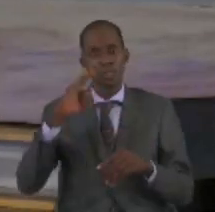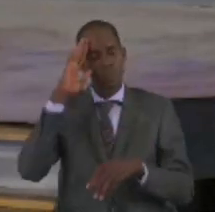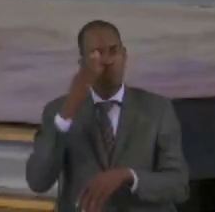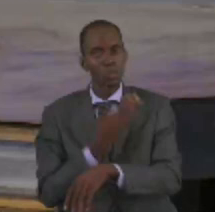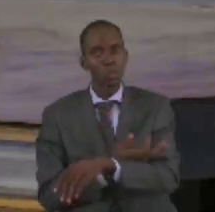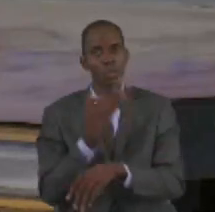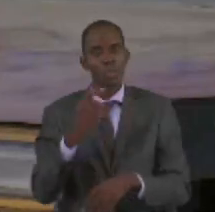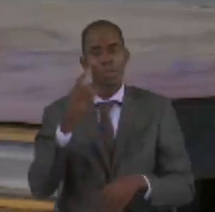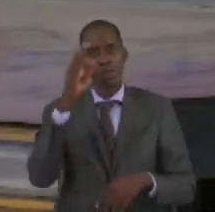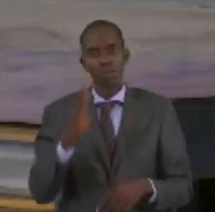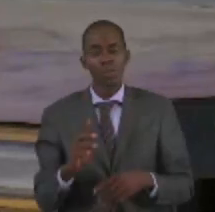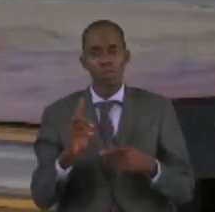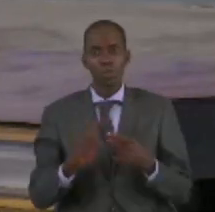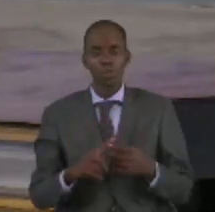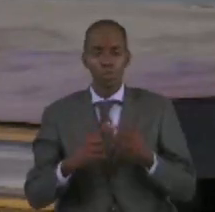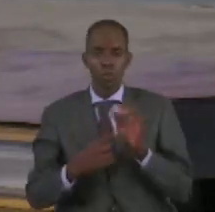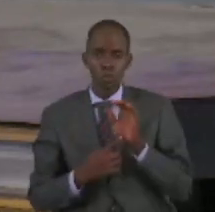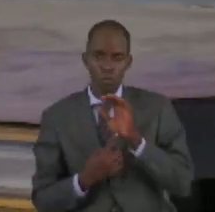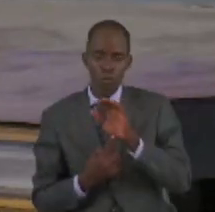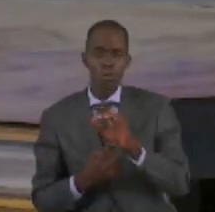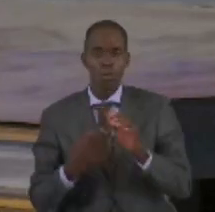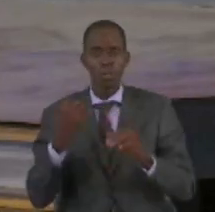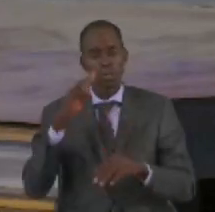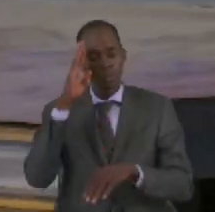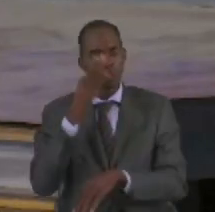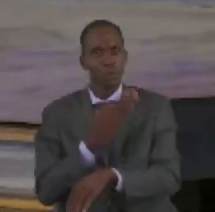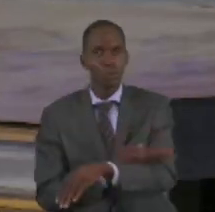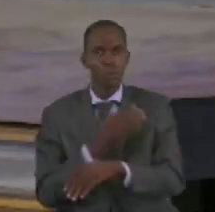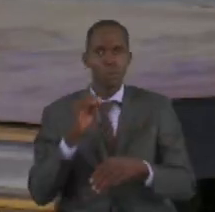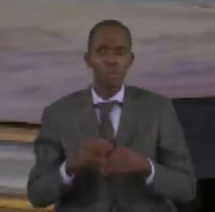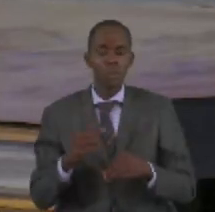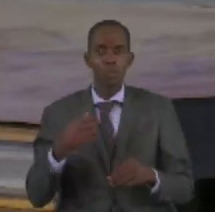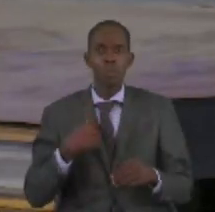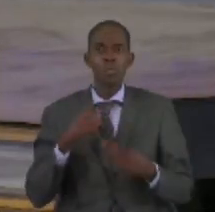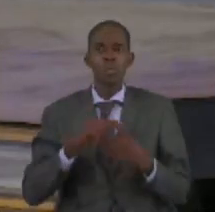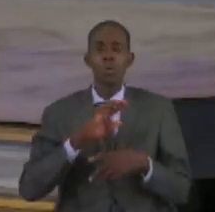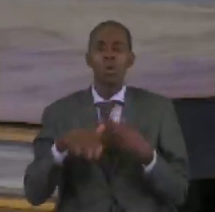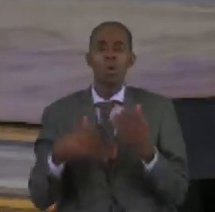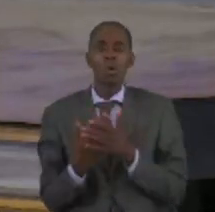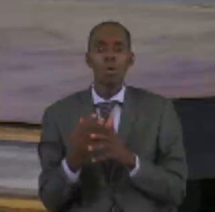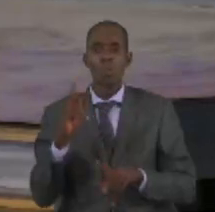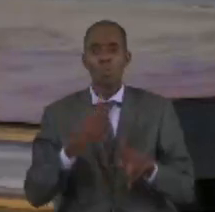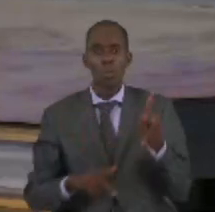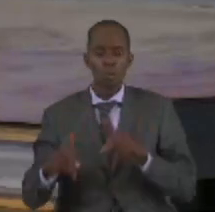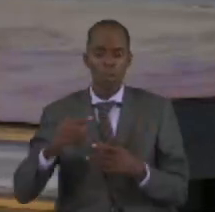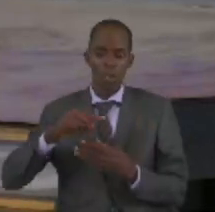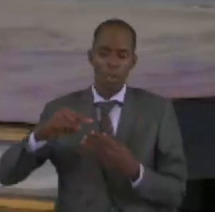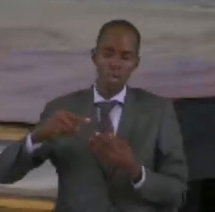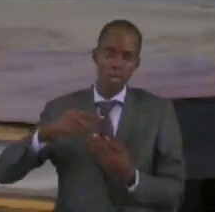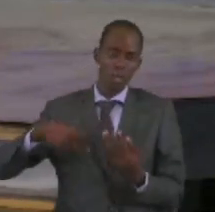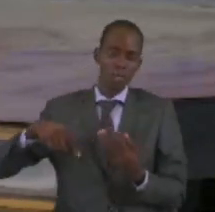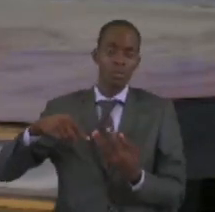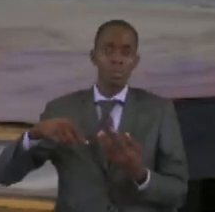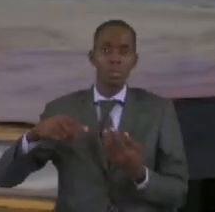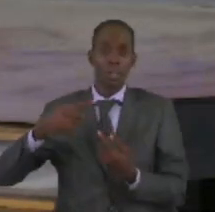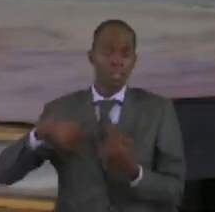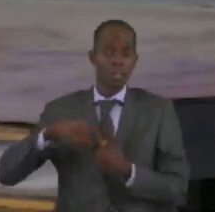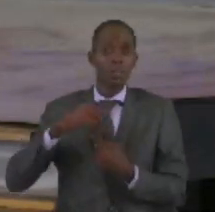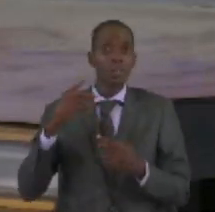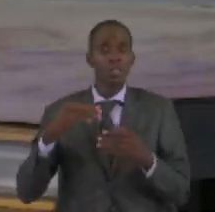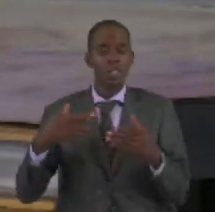Père, venant du Fils du moins, le Fils de Dieu, de révéler en moi son Fils, à tous les gens autour de